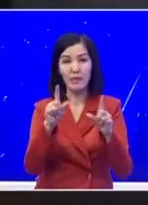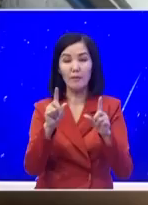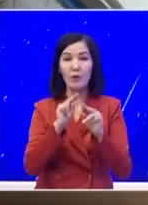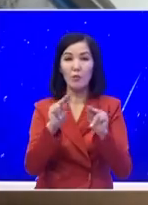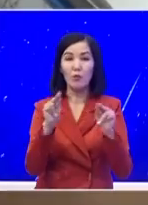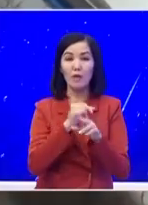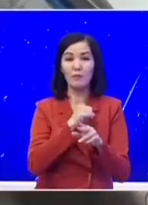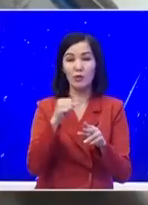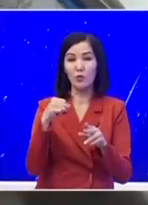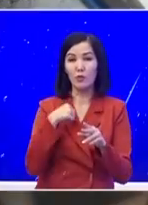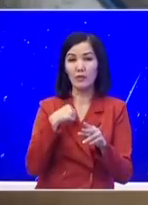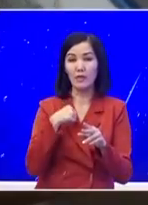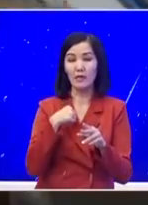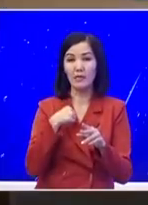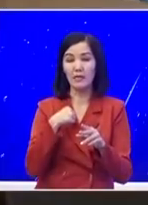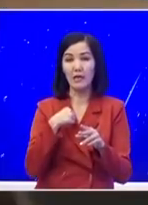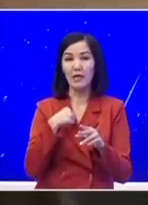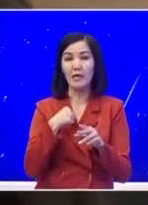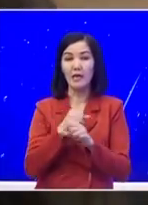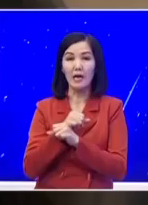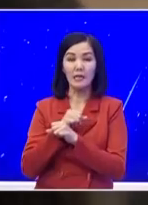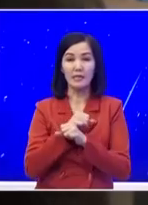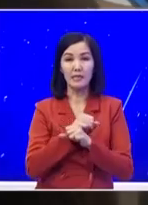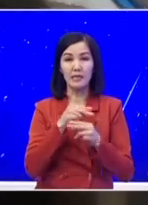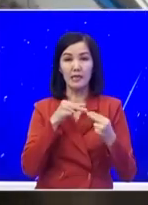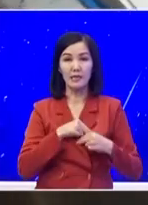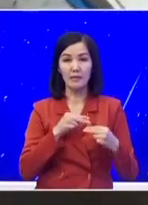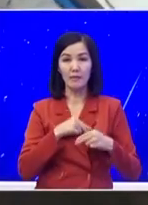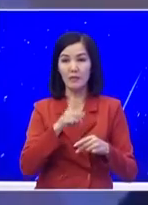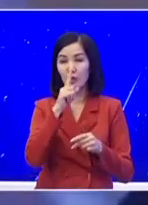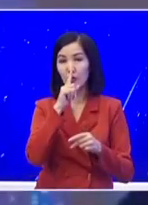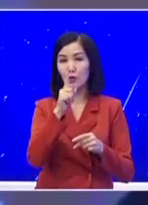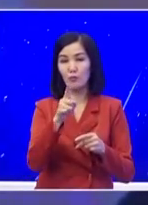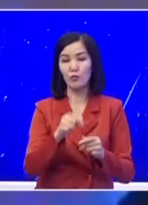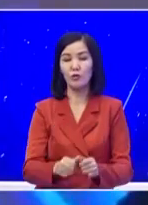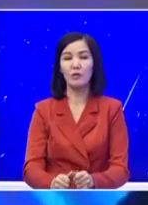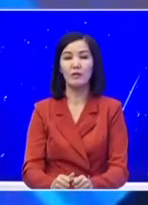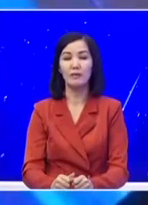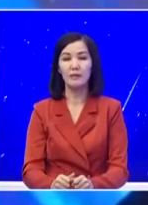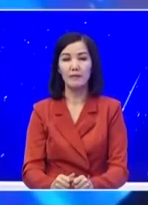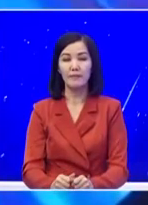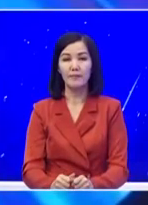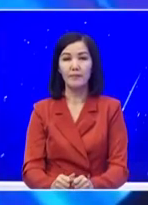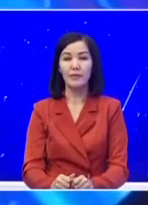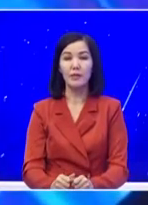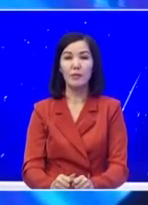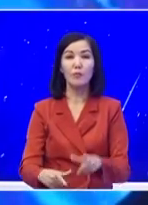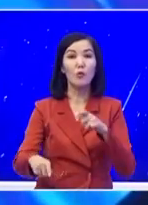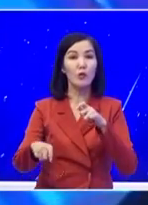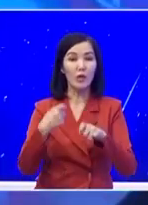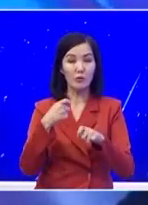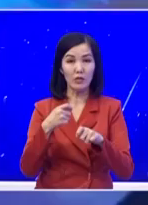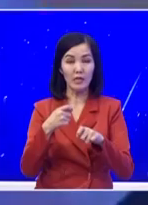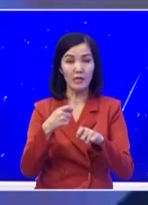өз еркінен тыс ақысыз еңбек демалысына шығуға мәжбүрлей алмайды. Бұл әрине де заңсыз. Тиісті